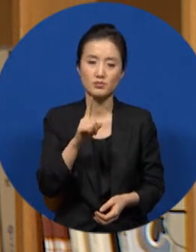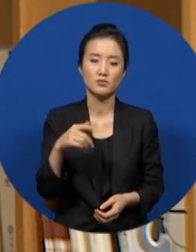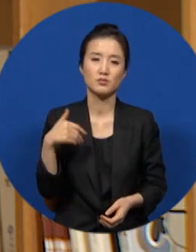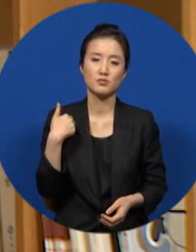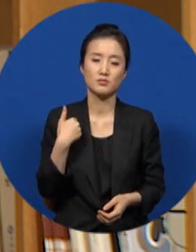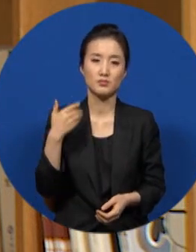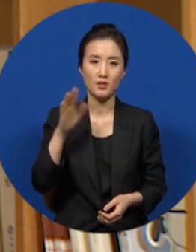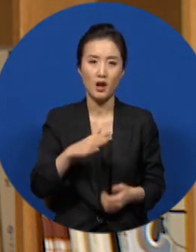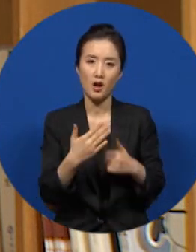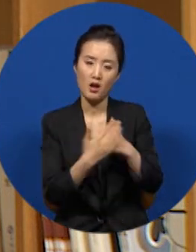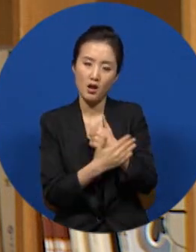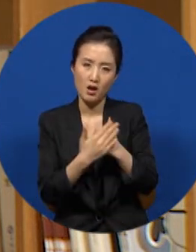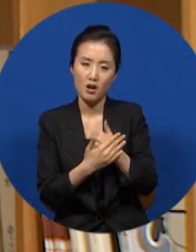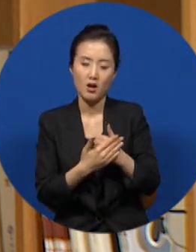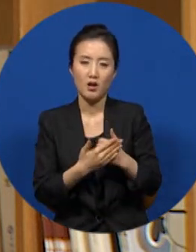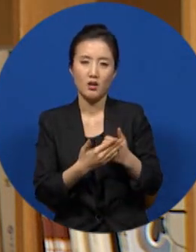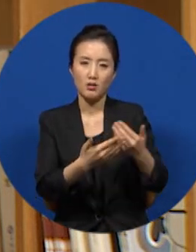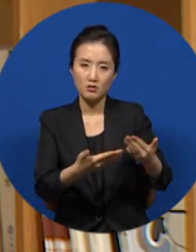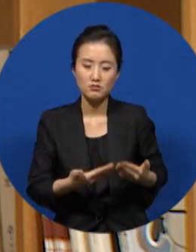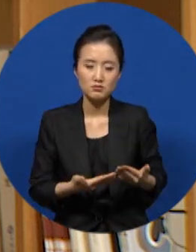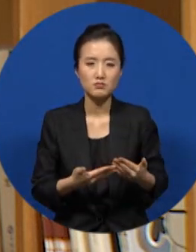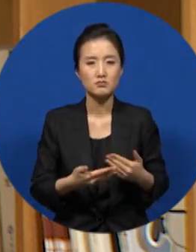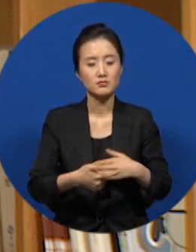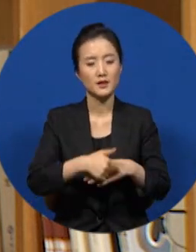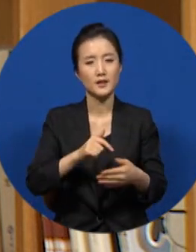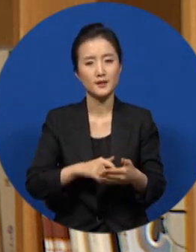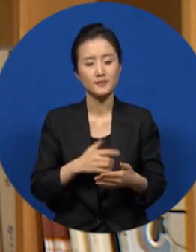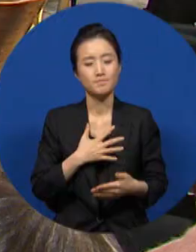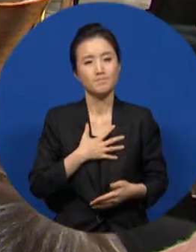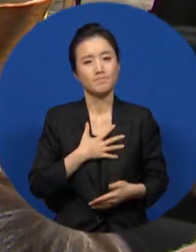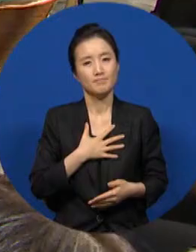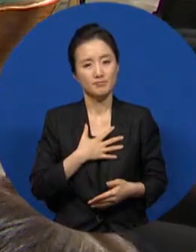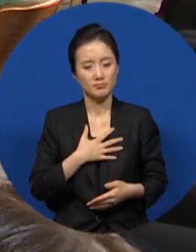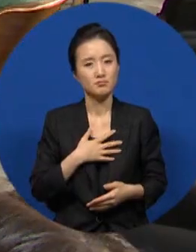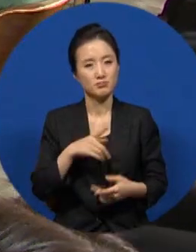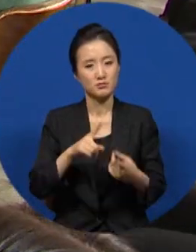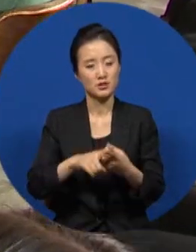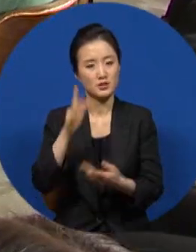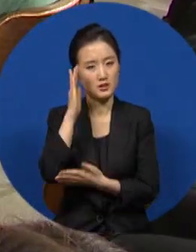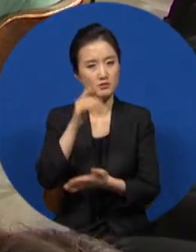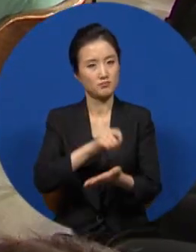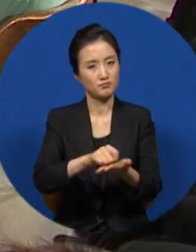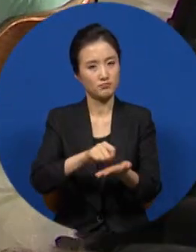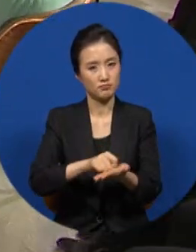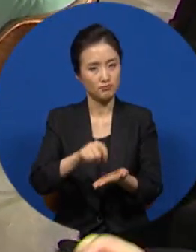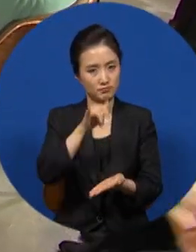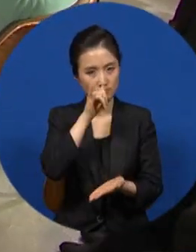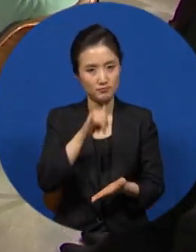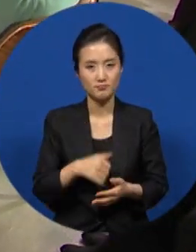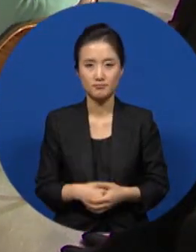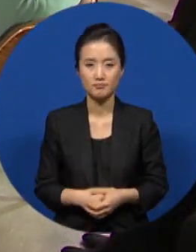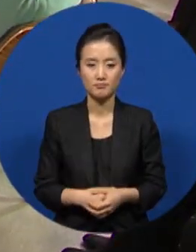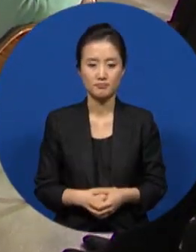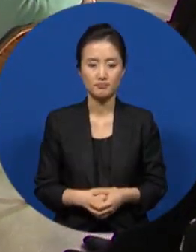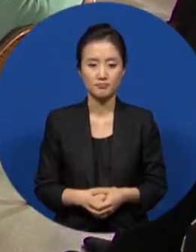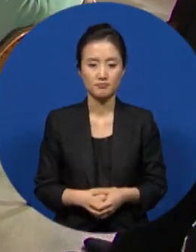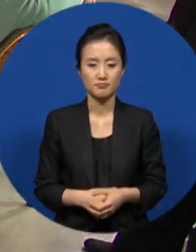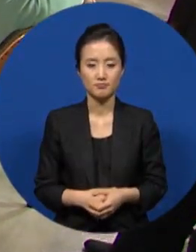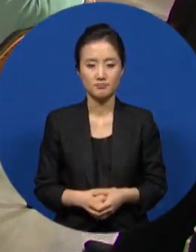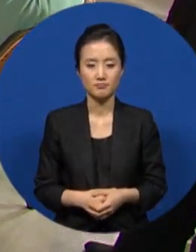베푼 사람이 가지고 있는 흉한 운을 막아준다고 경에 나와 있어요. 제 얘기가 아니라 경에 나와 있는 얘기예요. 근데 경은 뭐